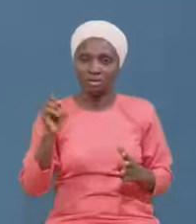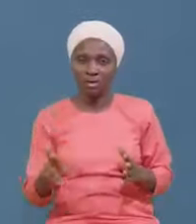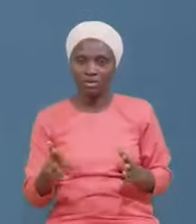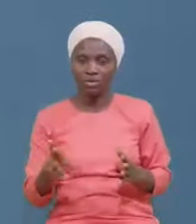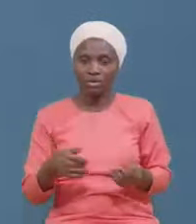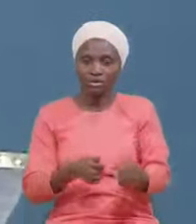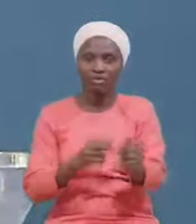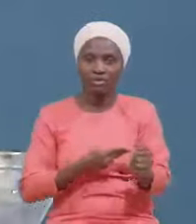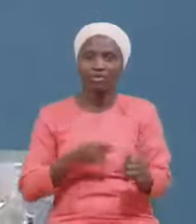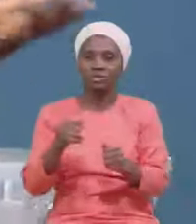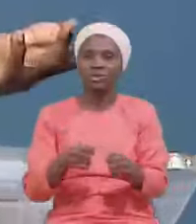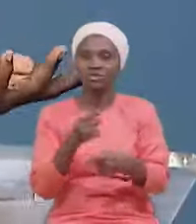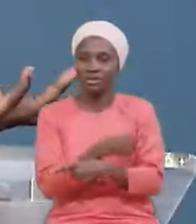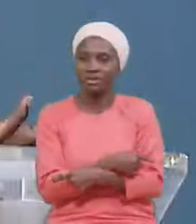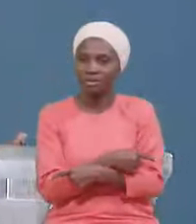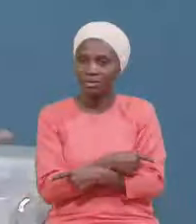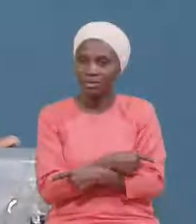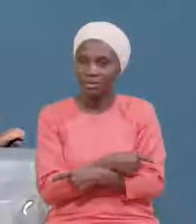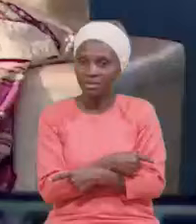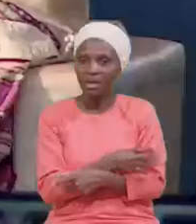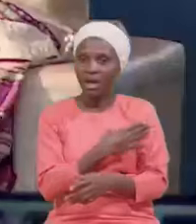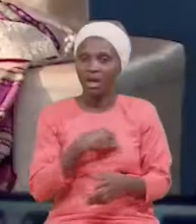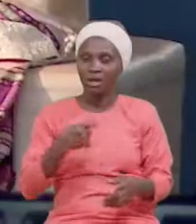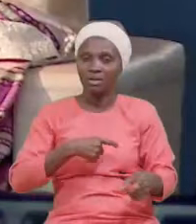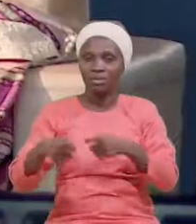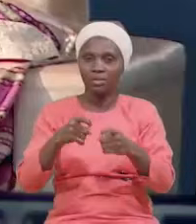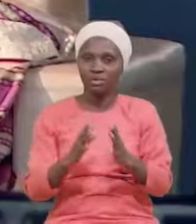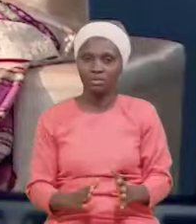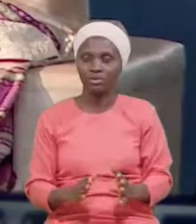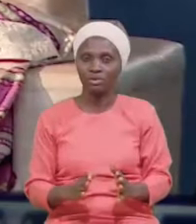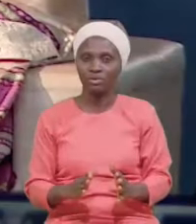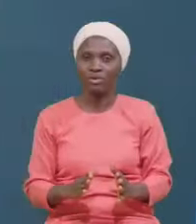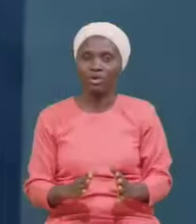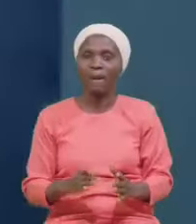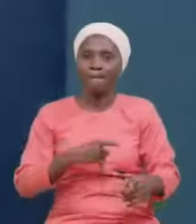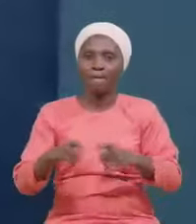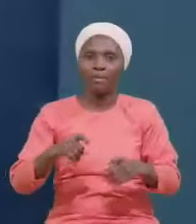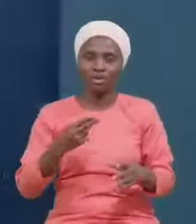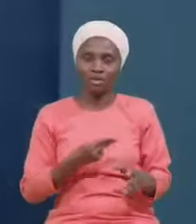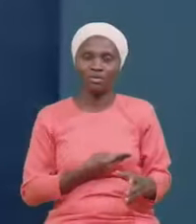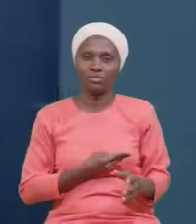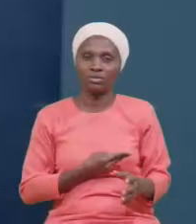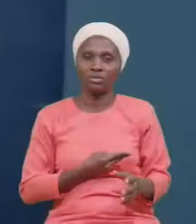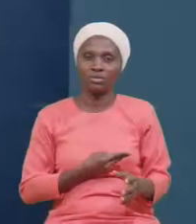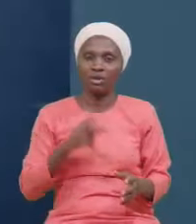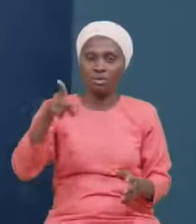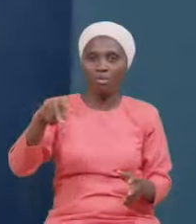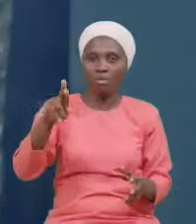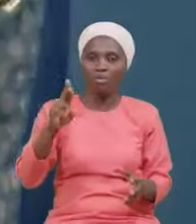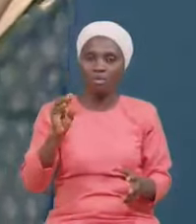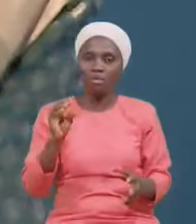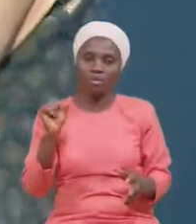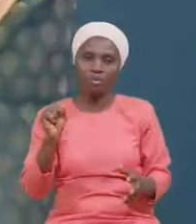మోపేవాడు ప్రతిదినము మనల్ని వెంబడించాడు. And the prosecutor prosecuted us. ఆ విధంగా వాదించేవాడు మన మీద